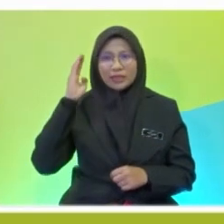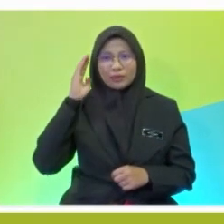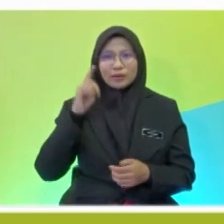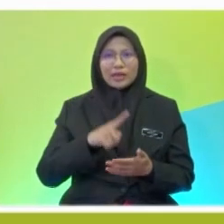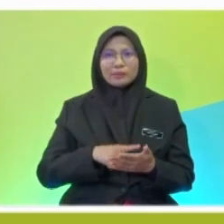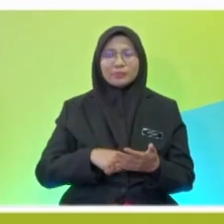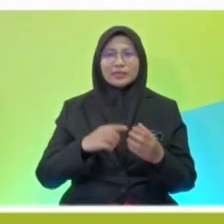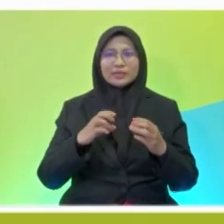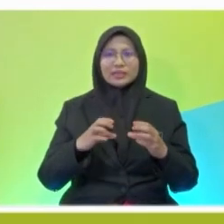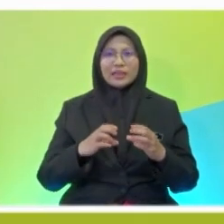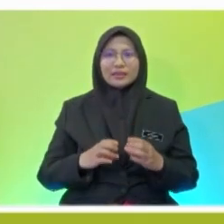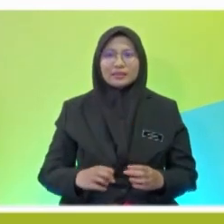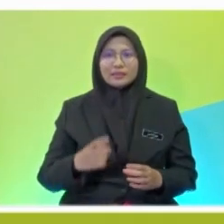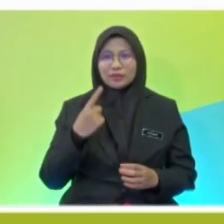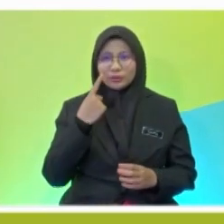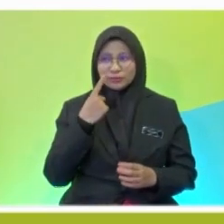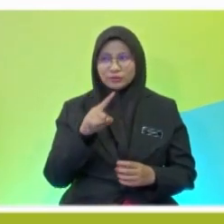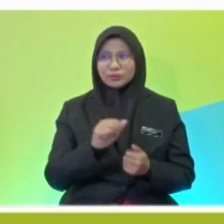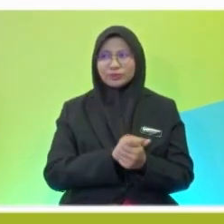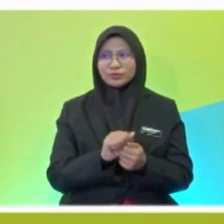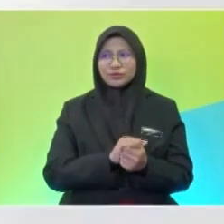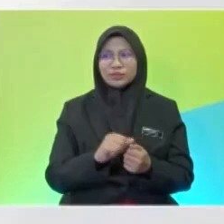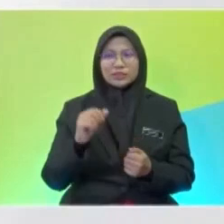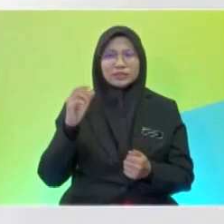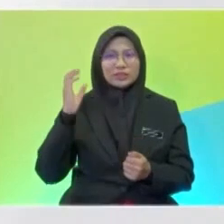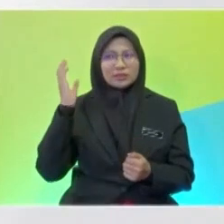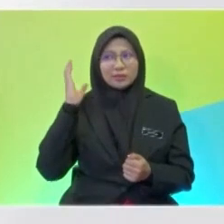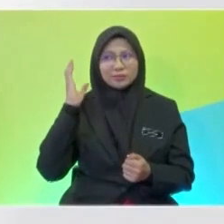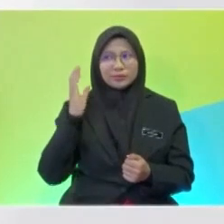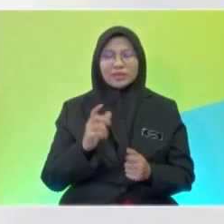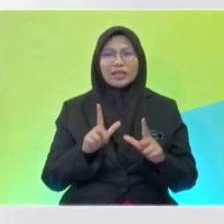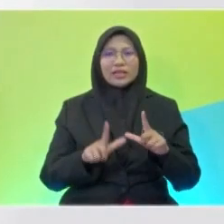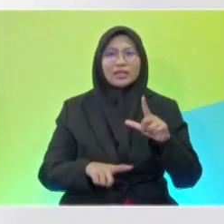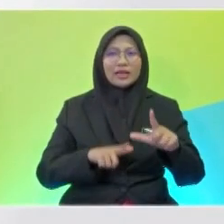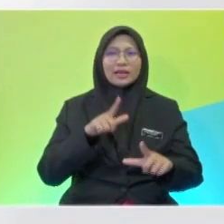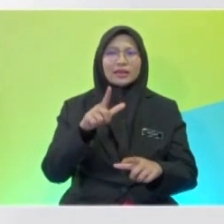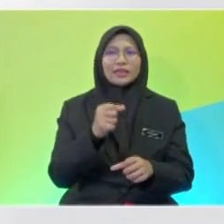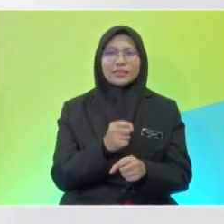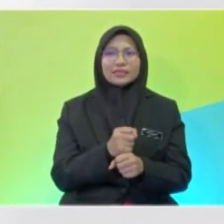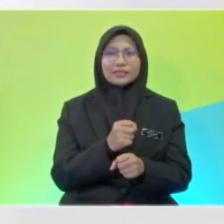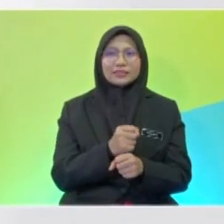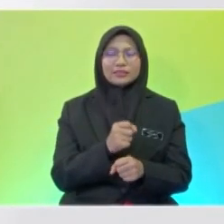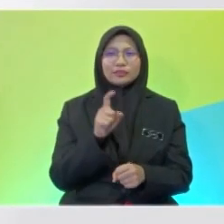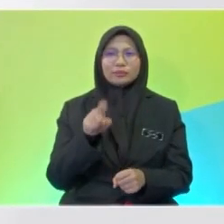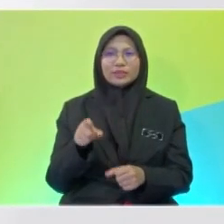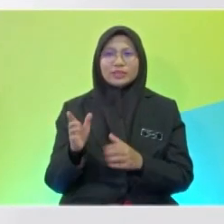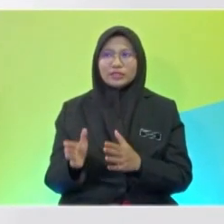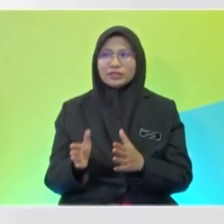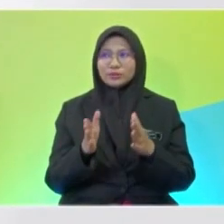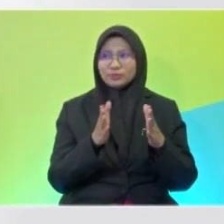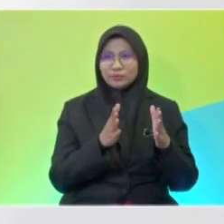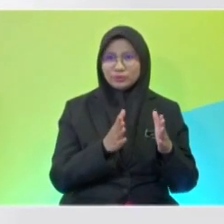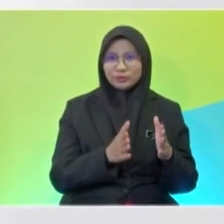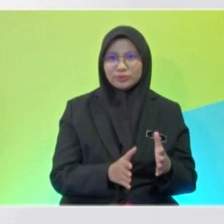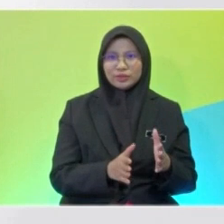Oke diberi pernyataan langkah kerja jadi calon perlu membaca langkah kerja tersebut dan menyusun langkah kerja sebelum dengan betul